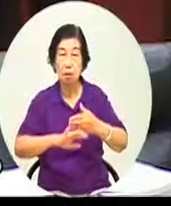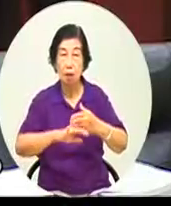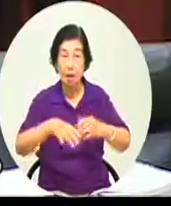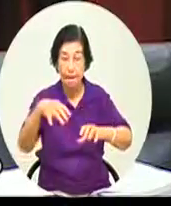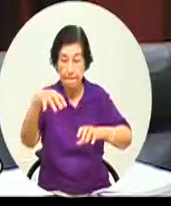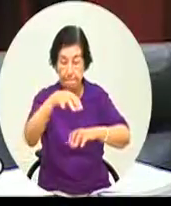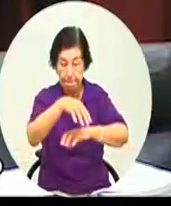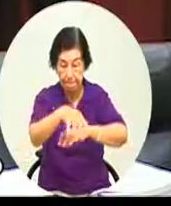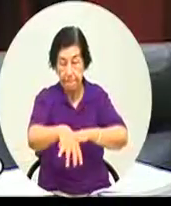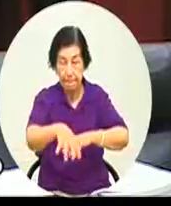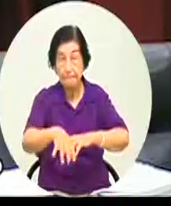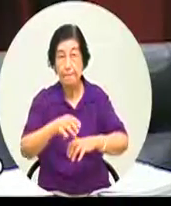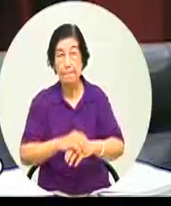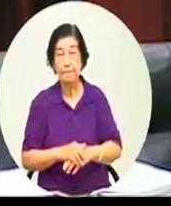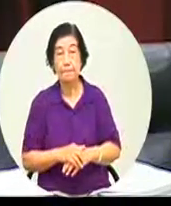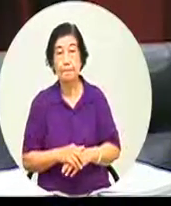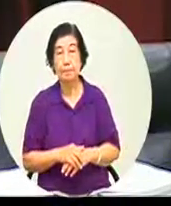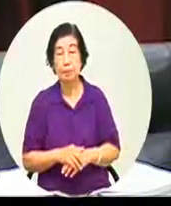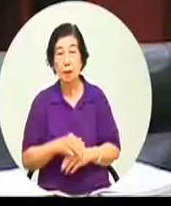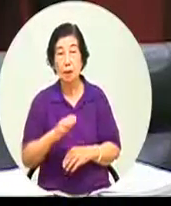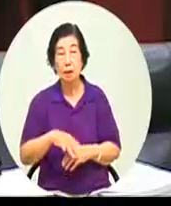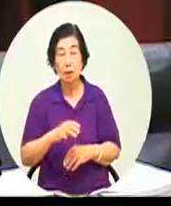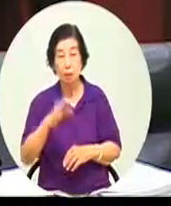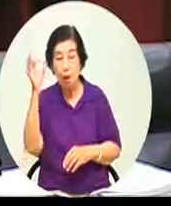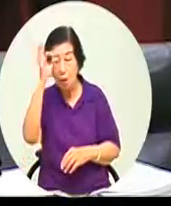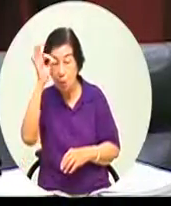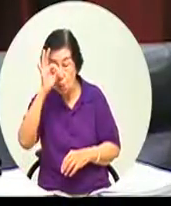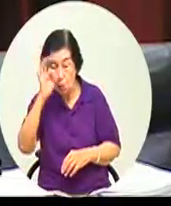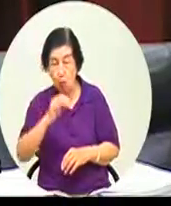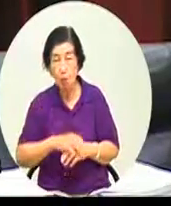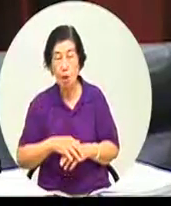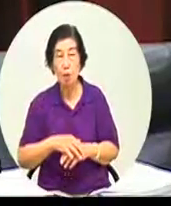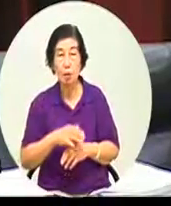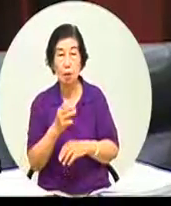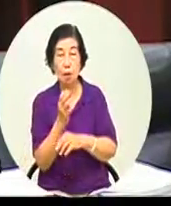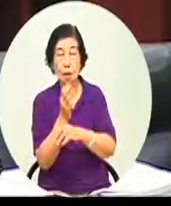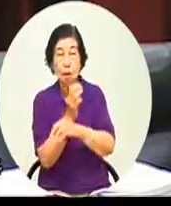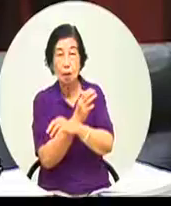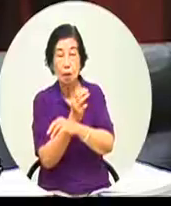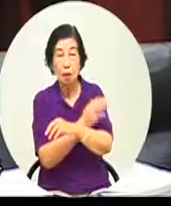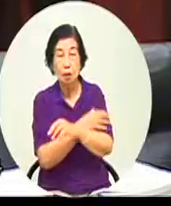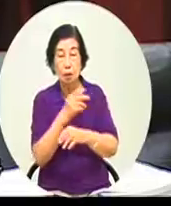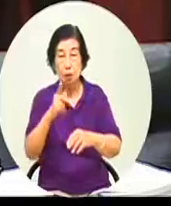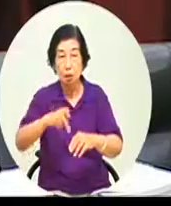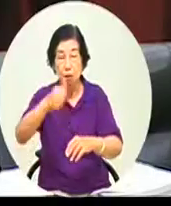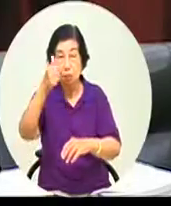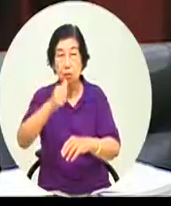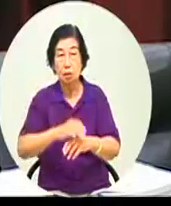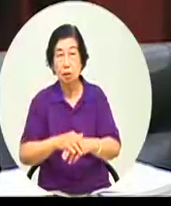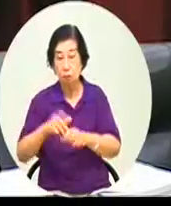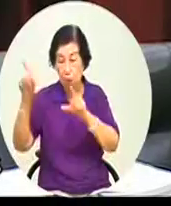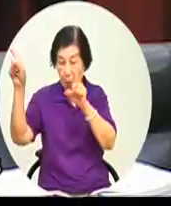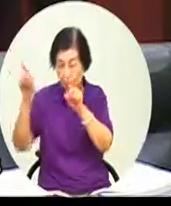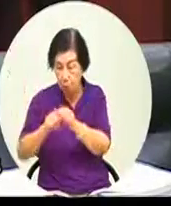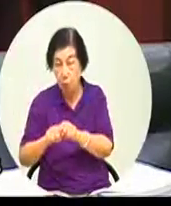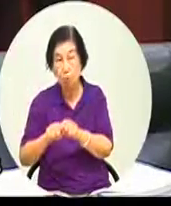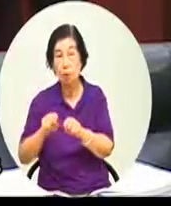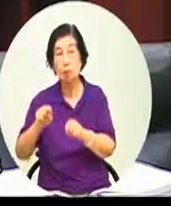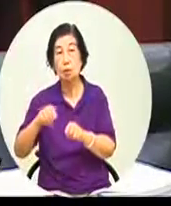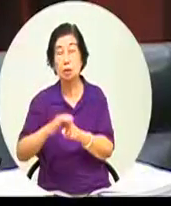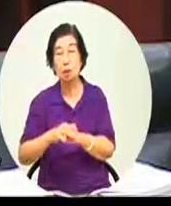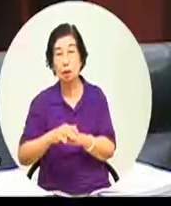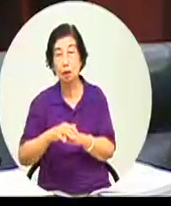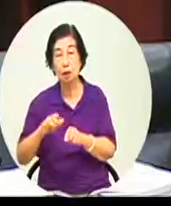迄找迄个恁的陈科长，陈科长讲，若要照地方的意见，可能伫大溪中